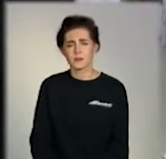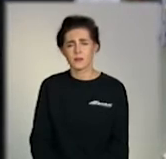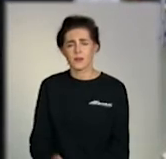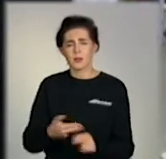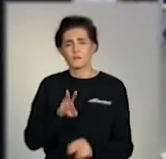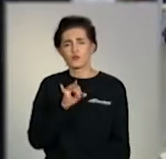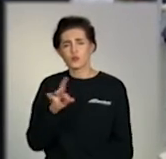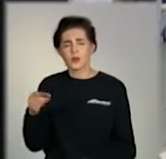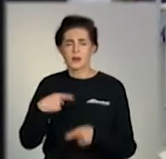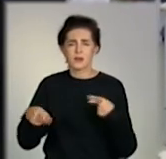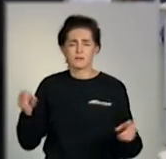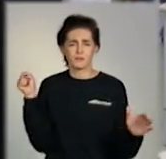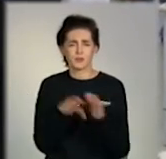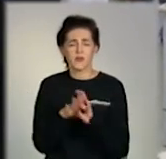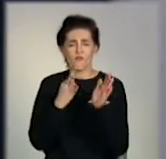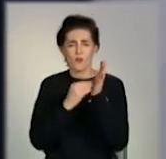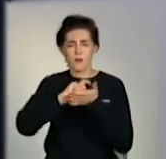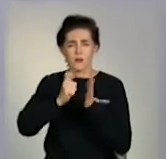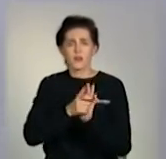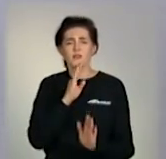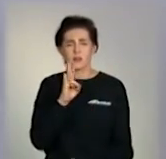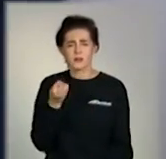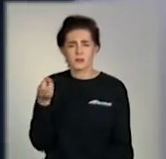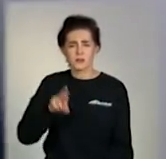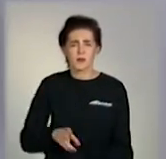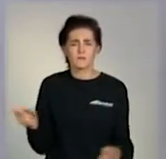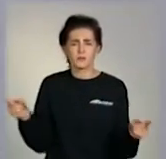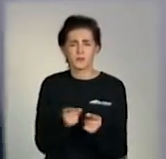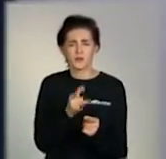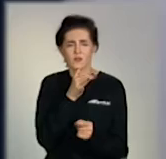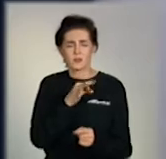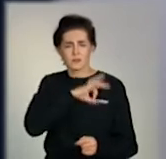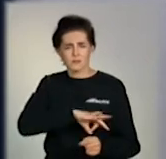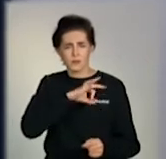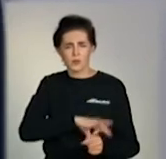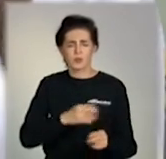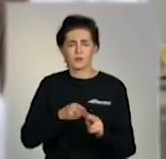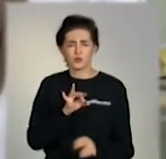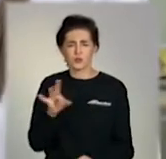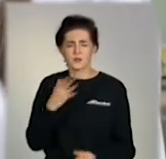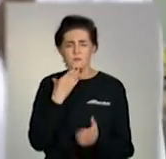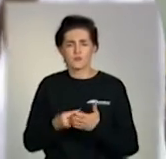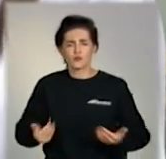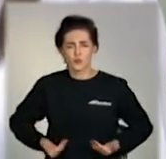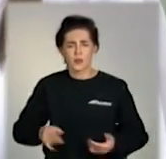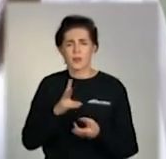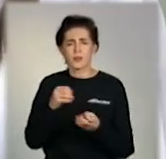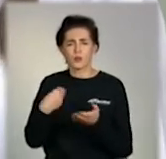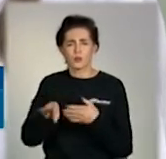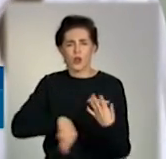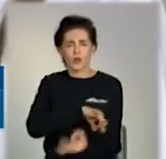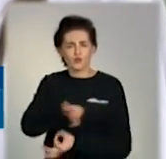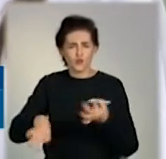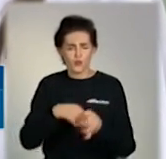Відходи на Нівець. Восьмикласниця Анастасія намагається скоротити використання сміття у своєму житті. Не покупати лишні